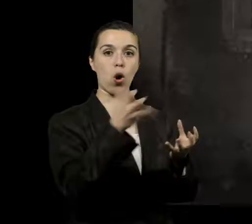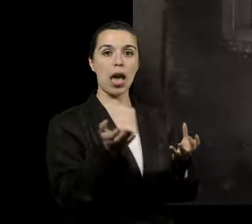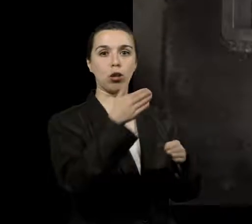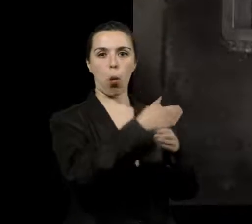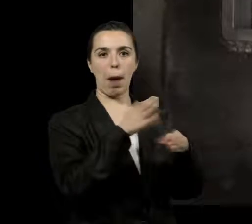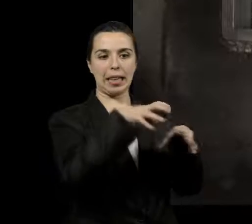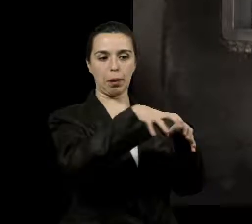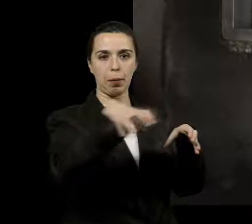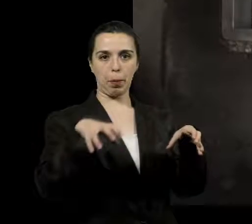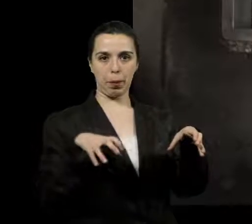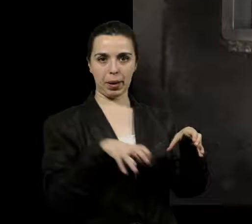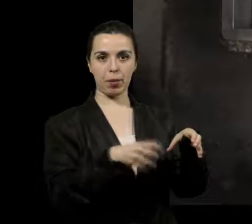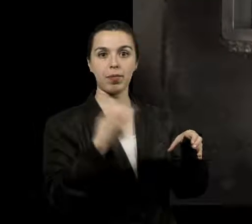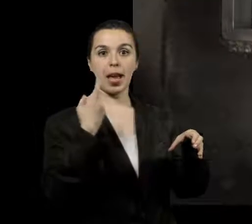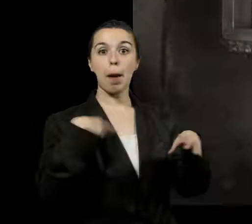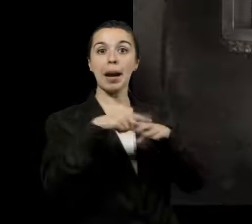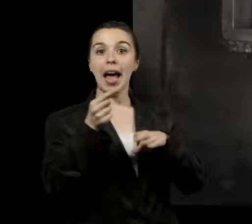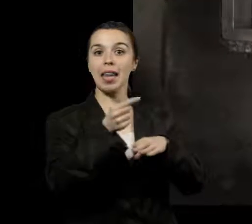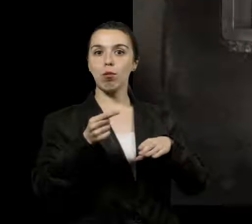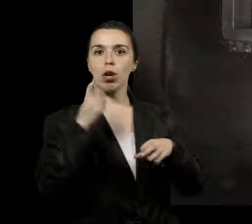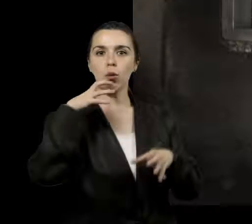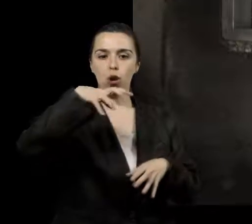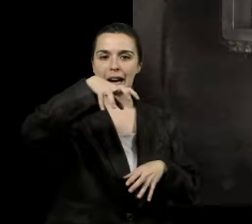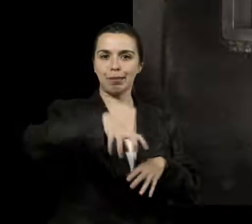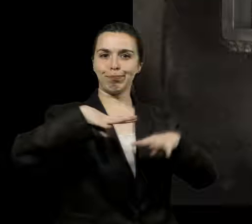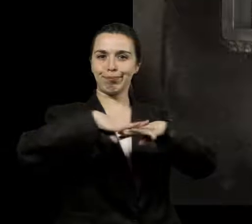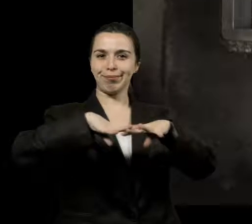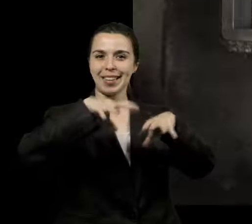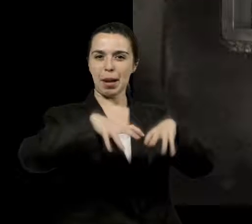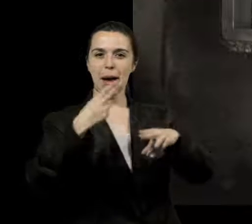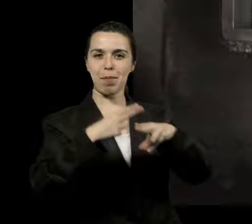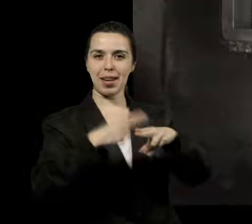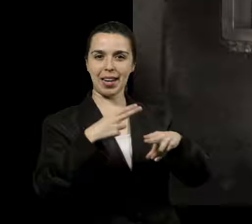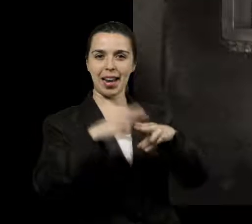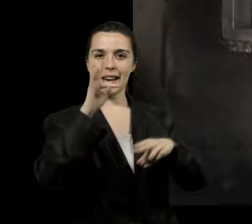El motlle està format per diverses parts. La que genera el dibuix és la trepa de metall.